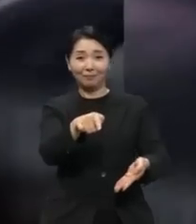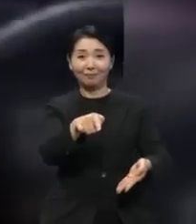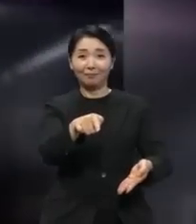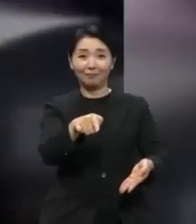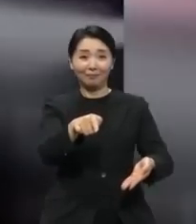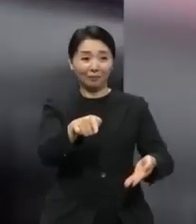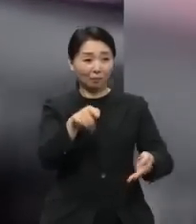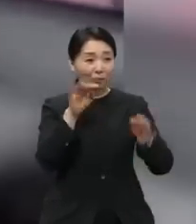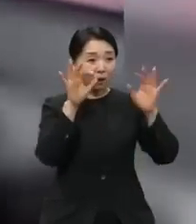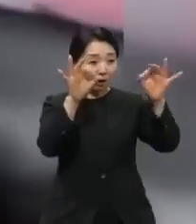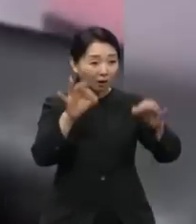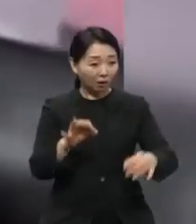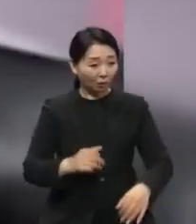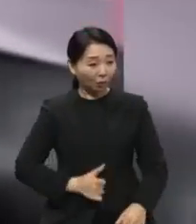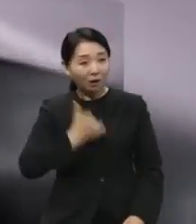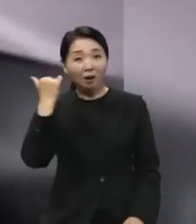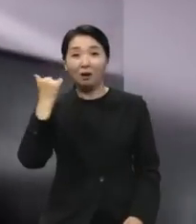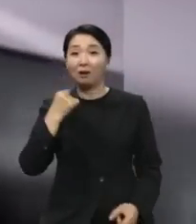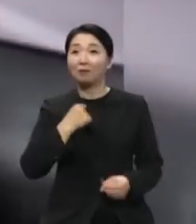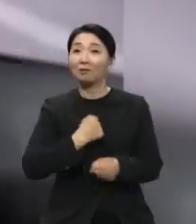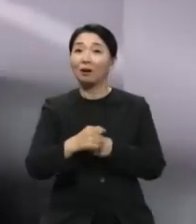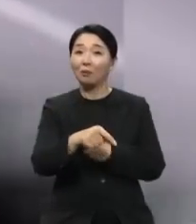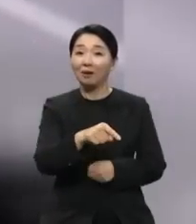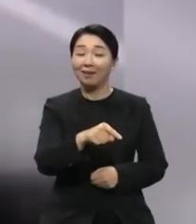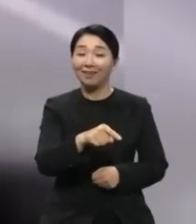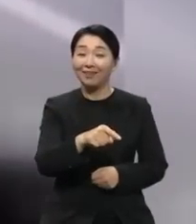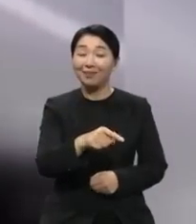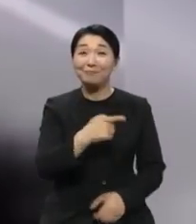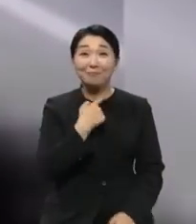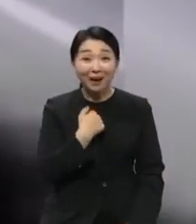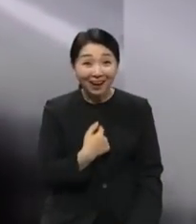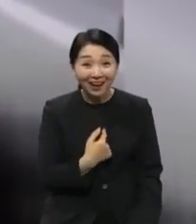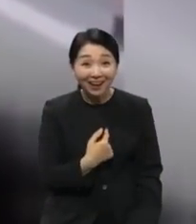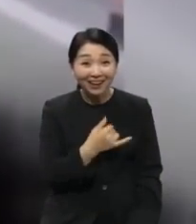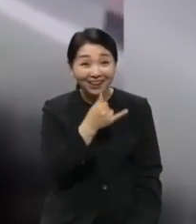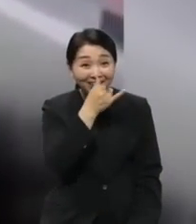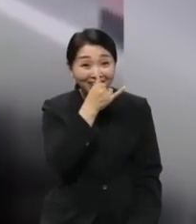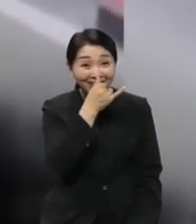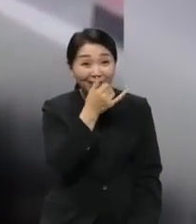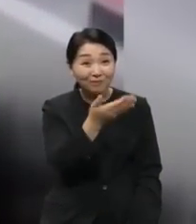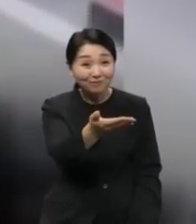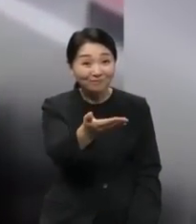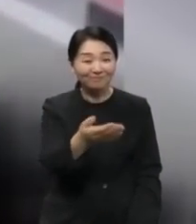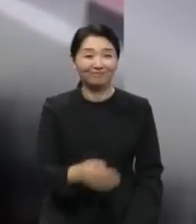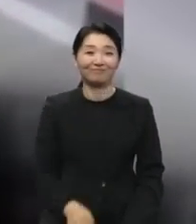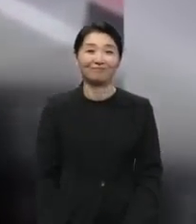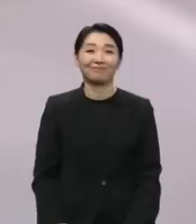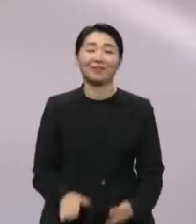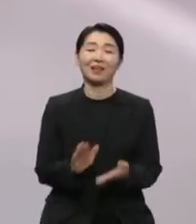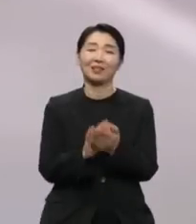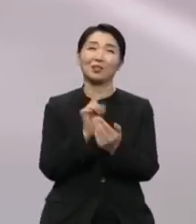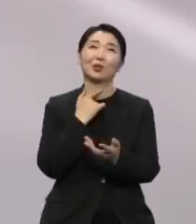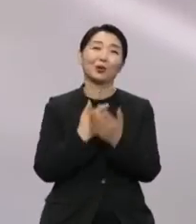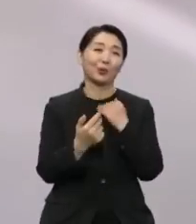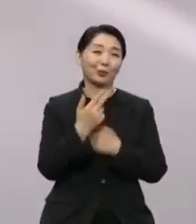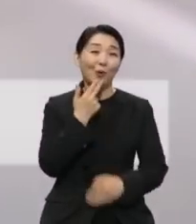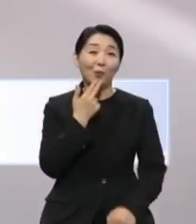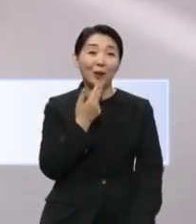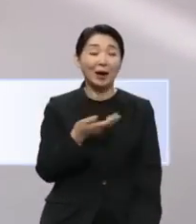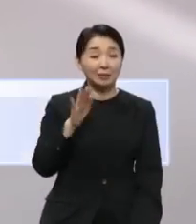보는 사람 너무나 화가 났을 것 같습니다 그런 경험 같은 것 있으신 분 있을까요 저는 직접 경험하지 못했는데